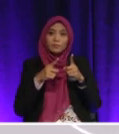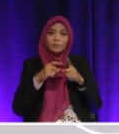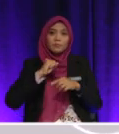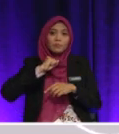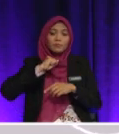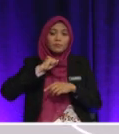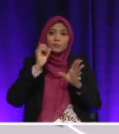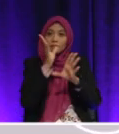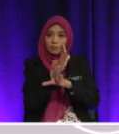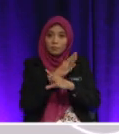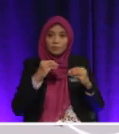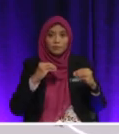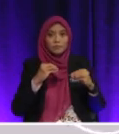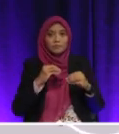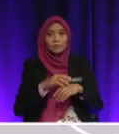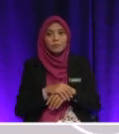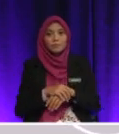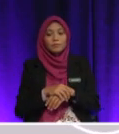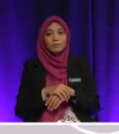Wak Oke bacakan semuanya